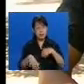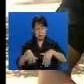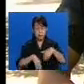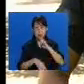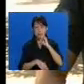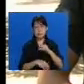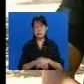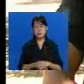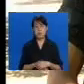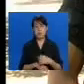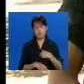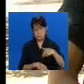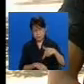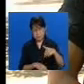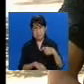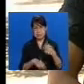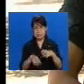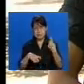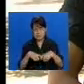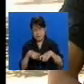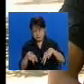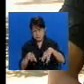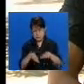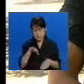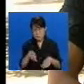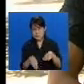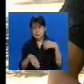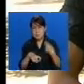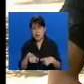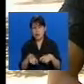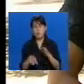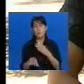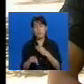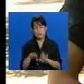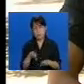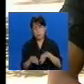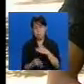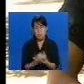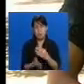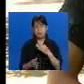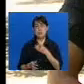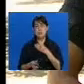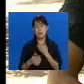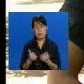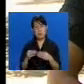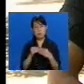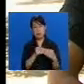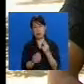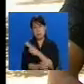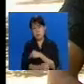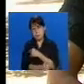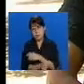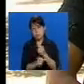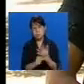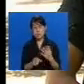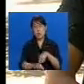จะขาเนี่ยจะออกจากกันได้เขาไม่กล้าเดินไม่กล้าย่างเดินที่นี่การมาหาหมอนี่การมาโรงพยาบาล